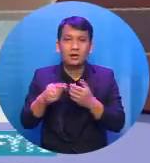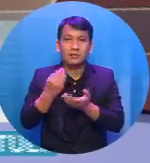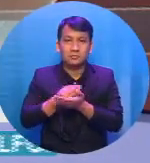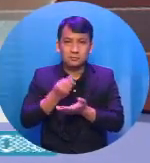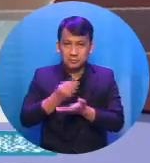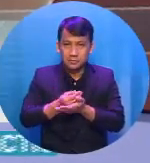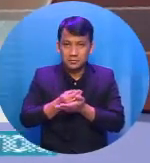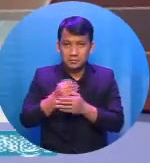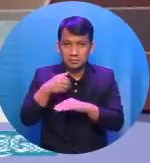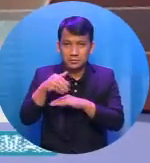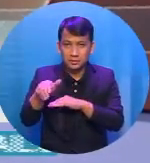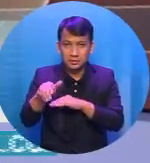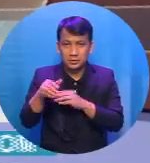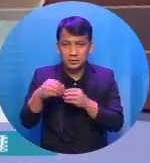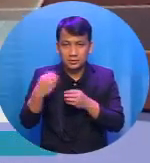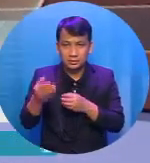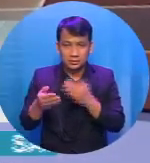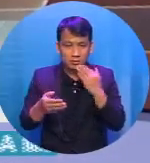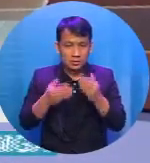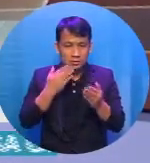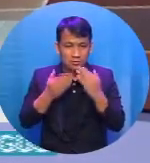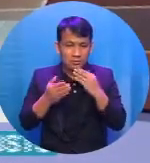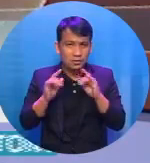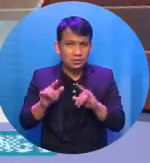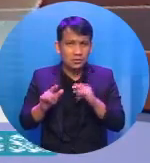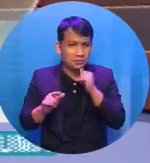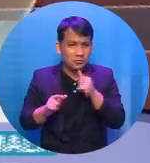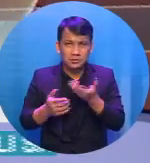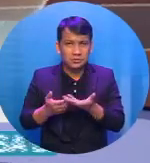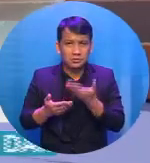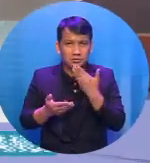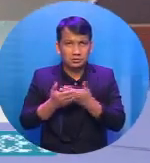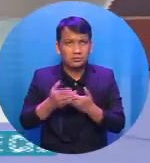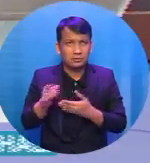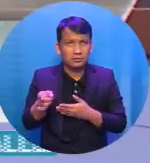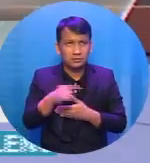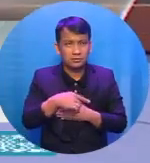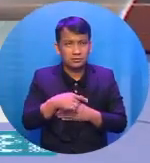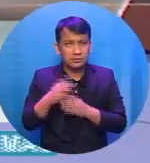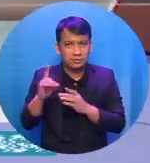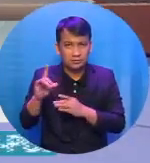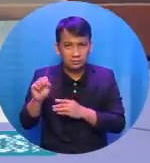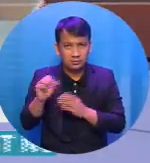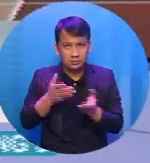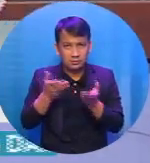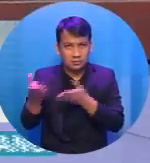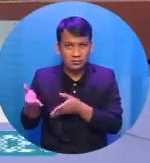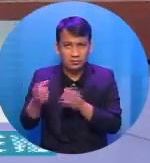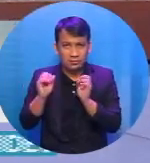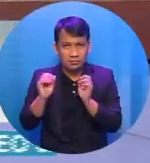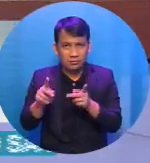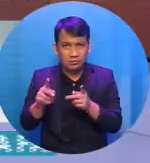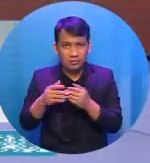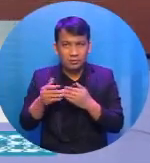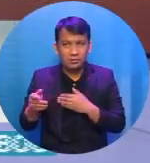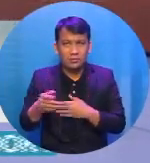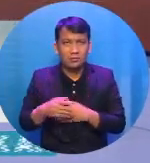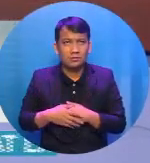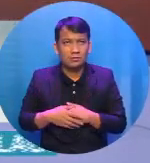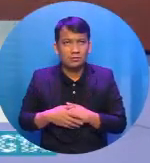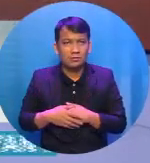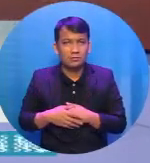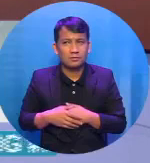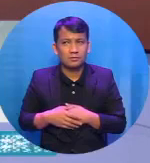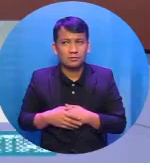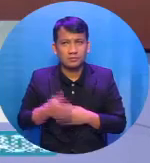Okay? Pakabait ka na. Pag hindi ka nagpakabait, eh, DSW din bagsak mo. Okay? Opo, sir.